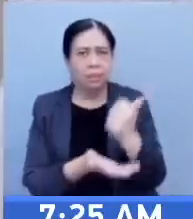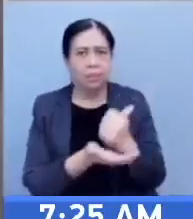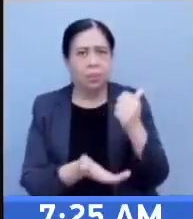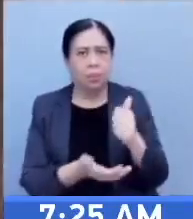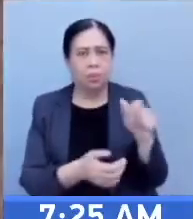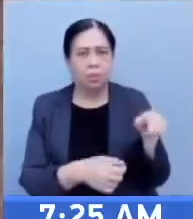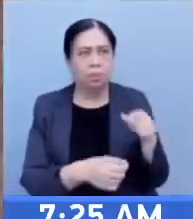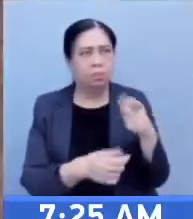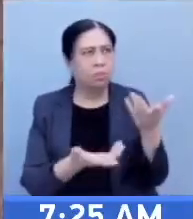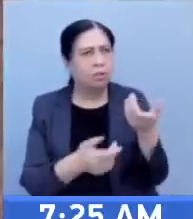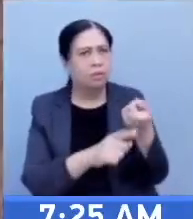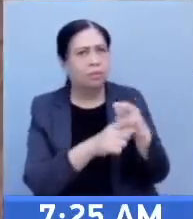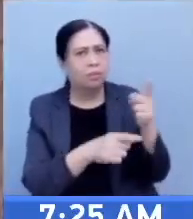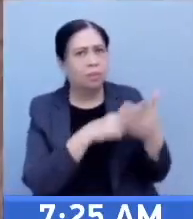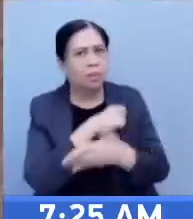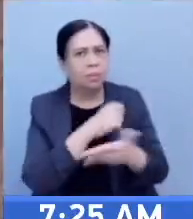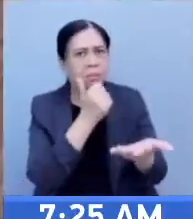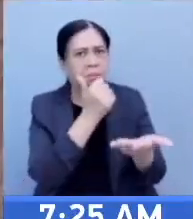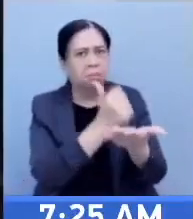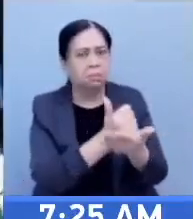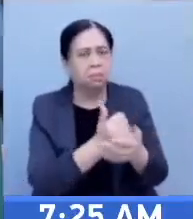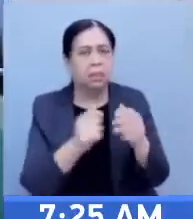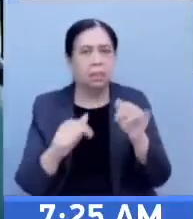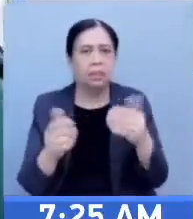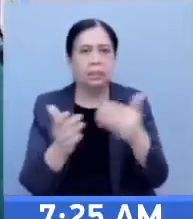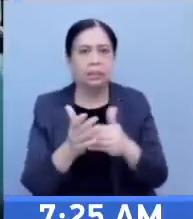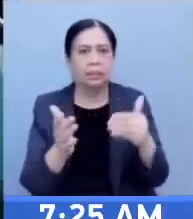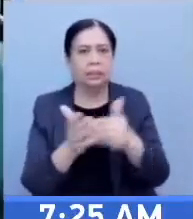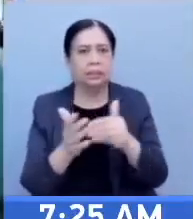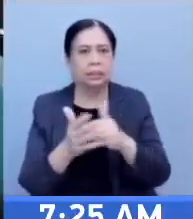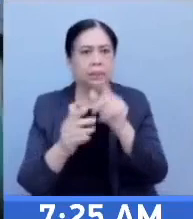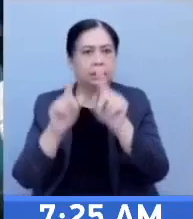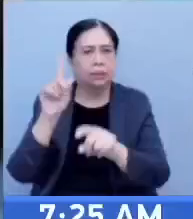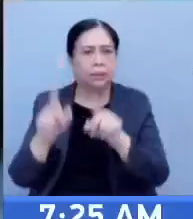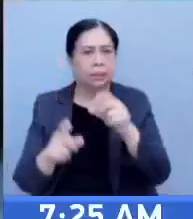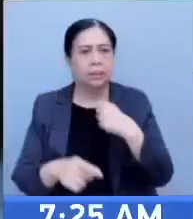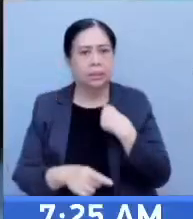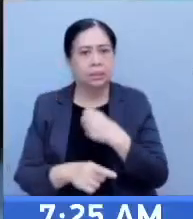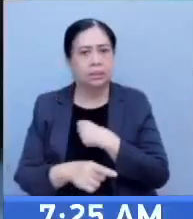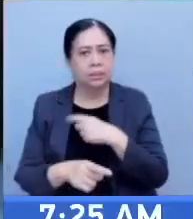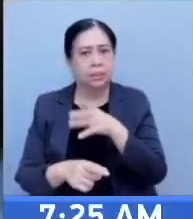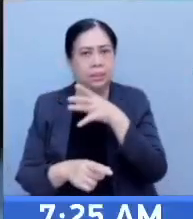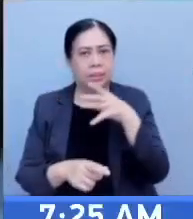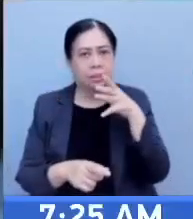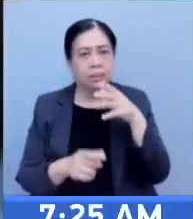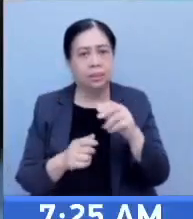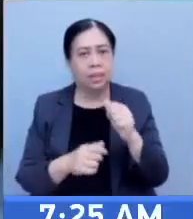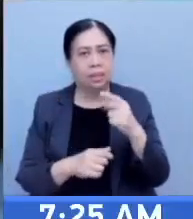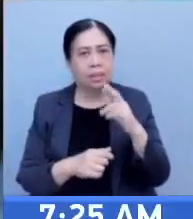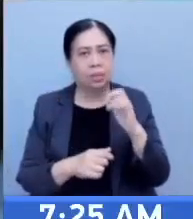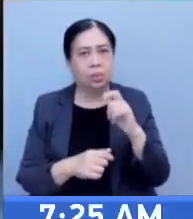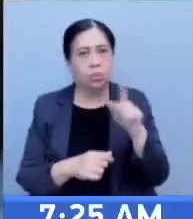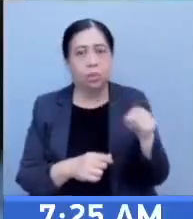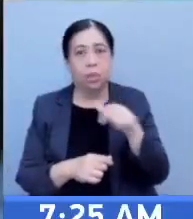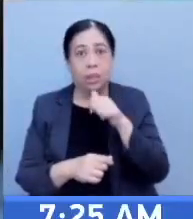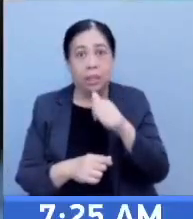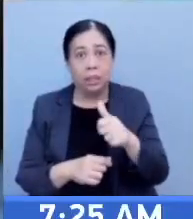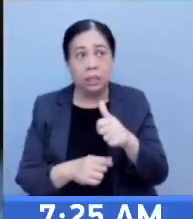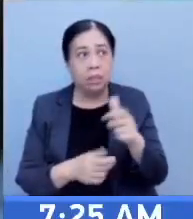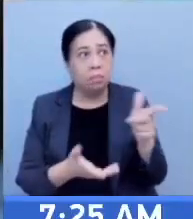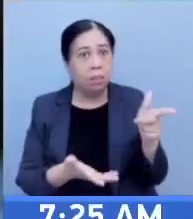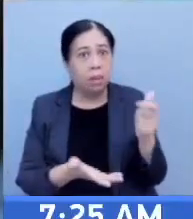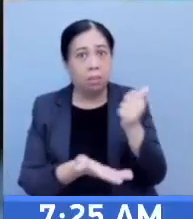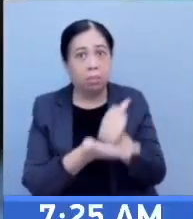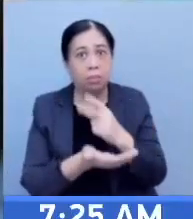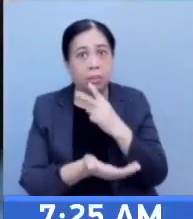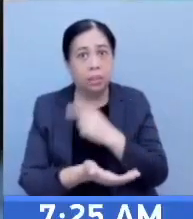nito? Ito ang paulit-ulit na tanong ng Senate Committee on Agriculture. Hindi pa approve sa Vietnam. Vietnam ang gumawa eh. I-importin